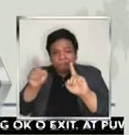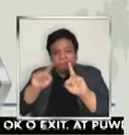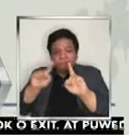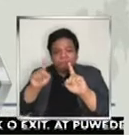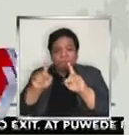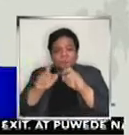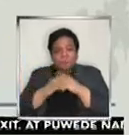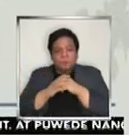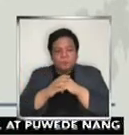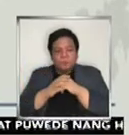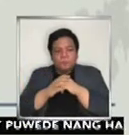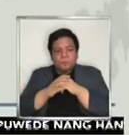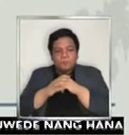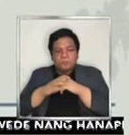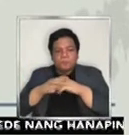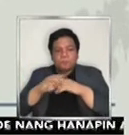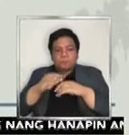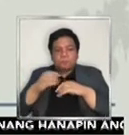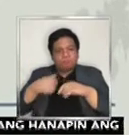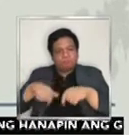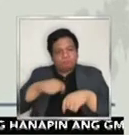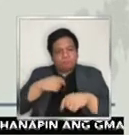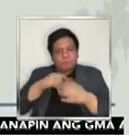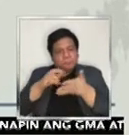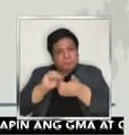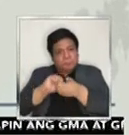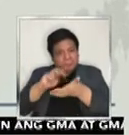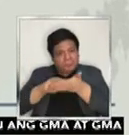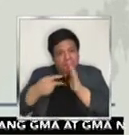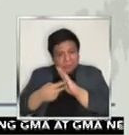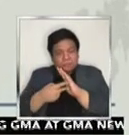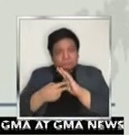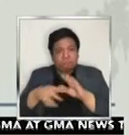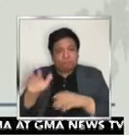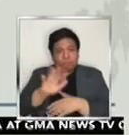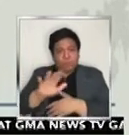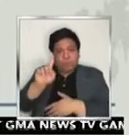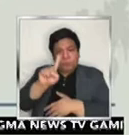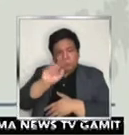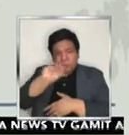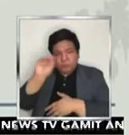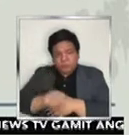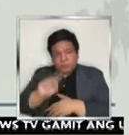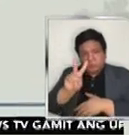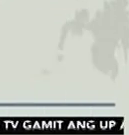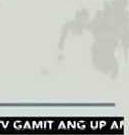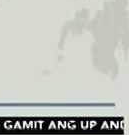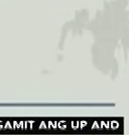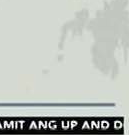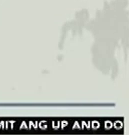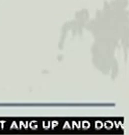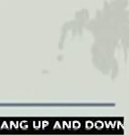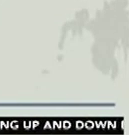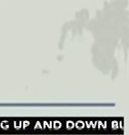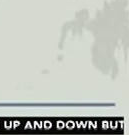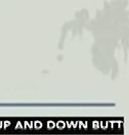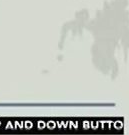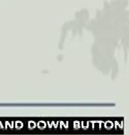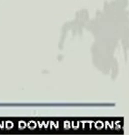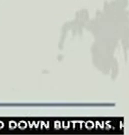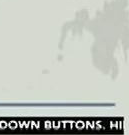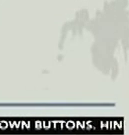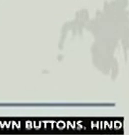benchmarks. Ibig pong sabihin, nito ay 1 to 2% of the population of the entire country, or in the case of an